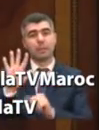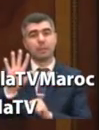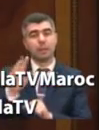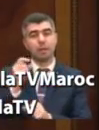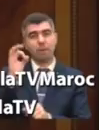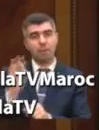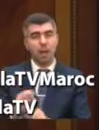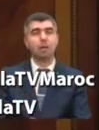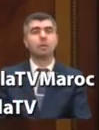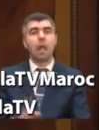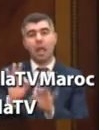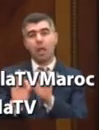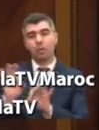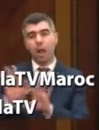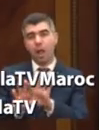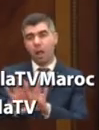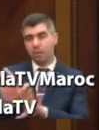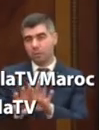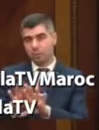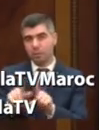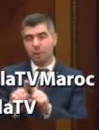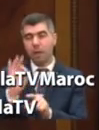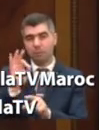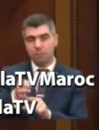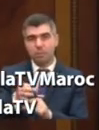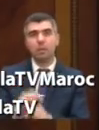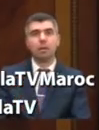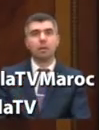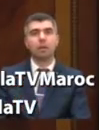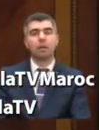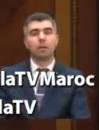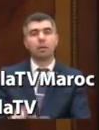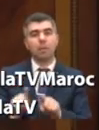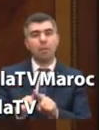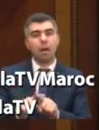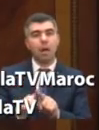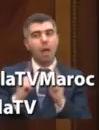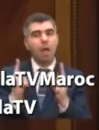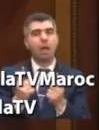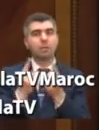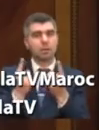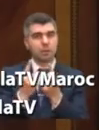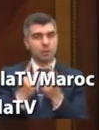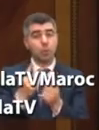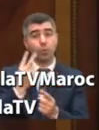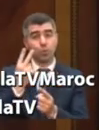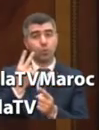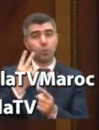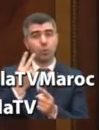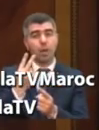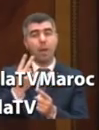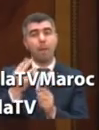الإجراءات المتخذة واحد الضمان ديال حسن السير ديال الموسم بتوفير